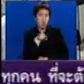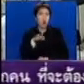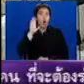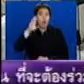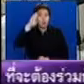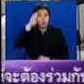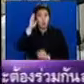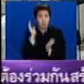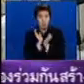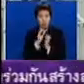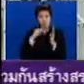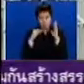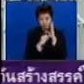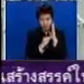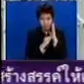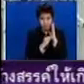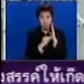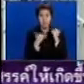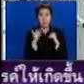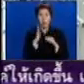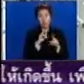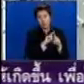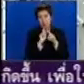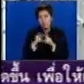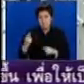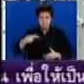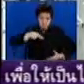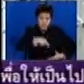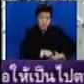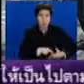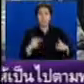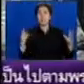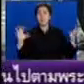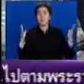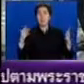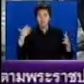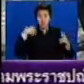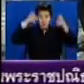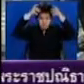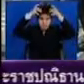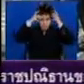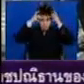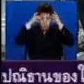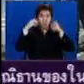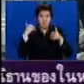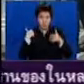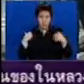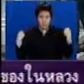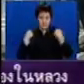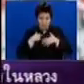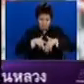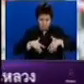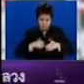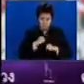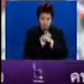ชาการตำรวจนครบาลซึ่งทุกนายจะไม่พกอาวุธประจำกายมีเพียงหมวกปอจอเสื้อกันกระแทก